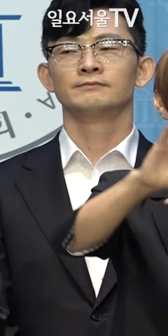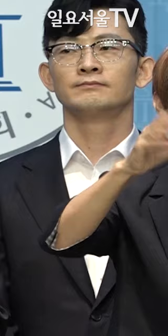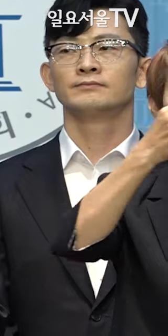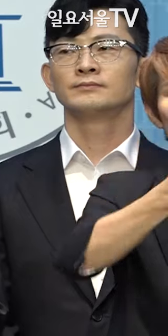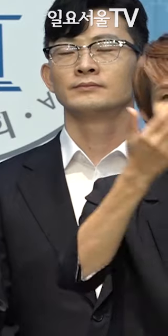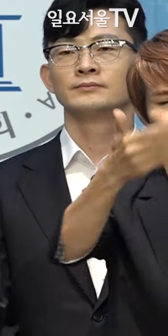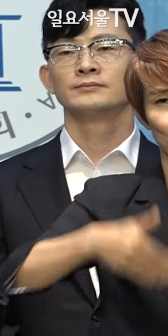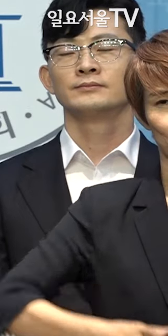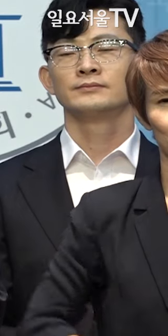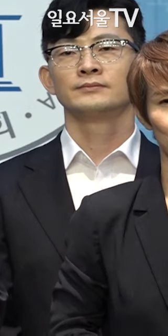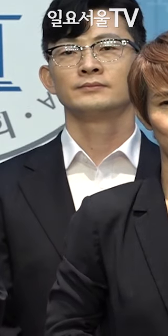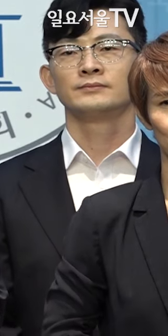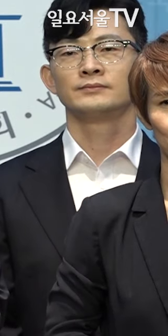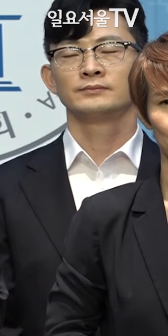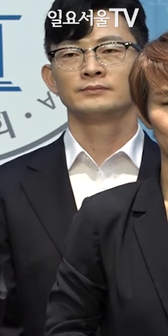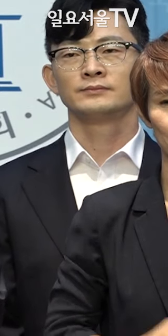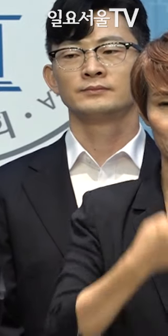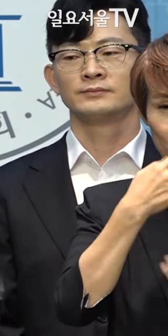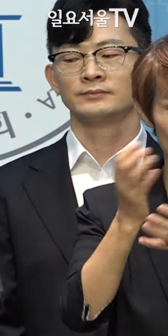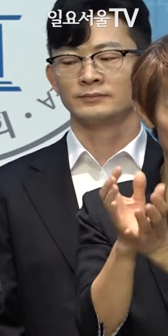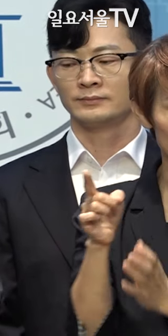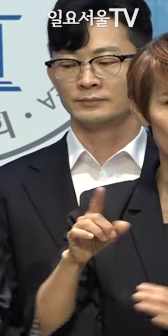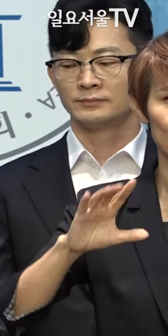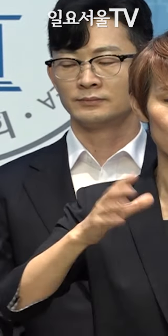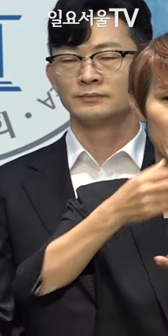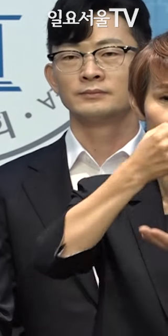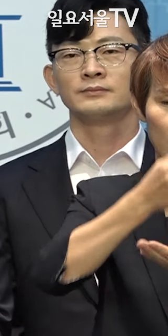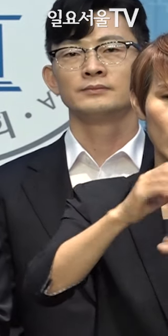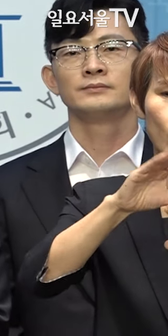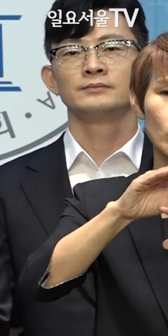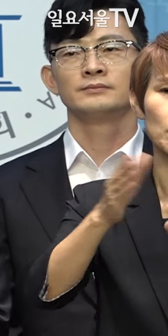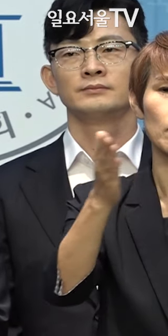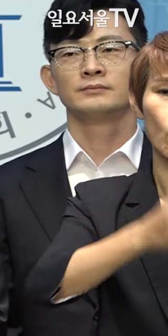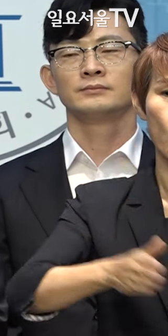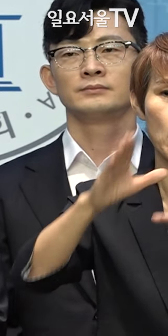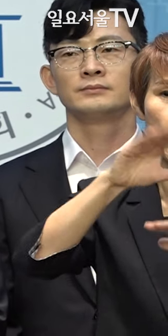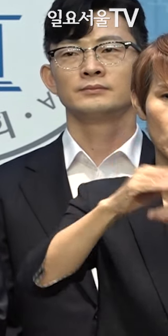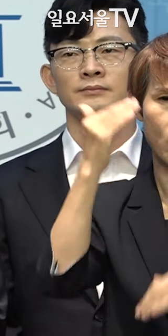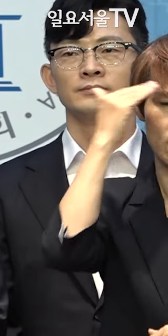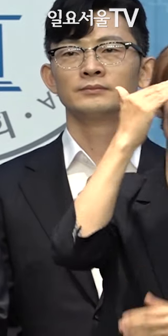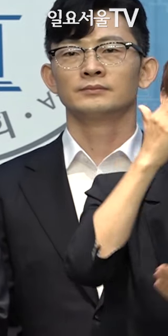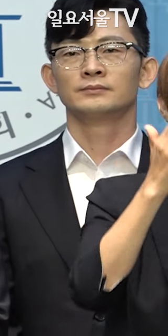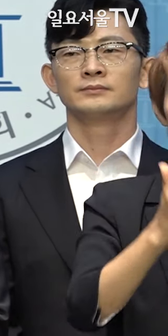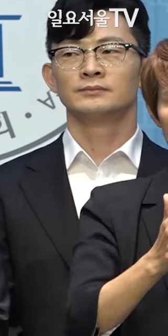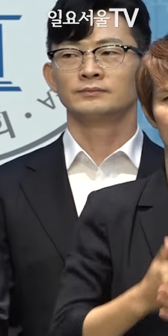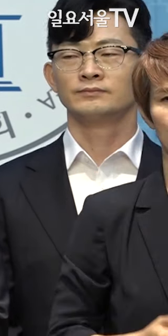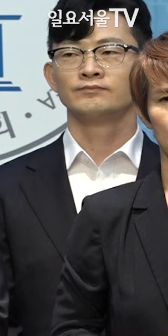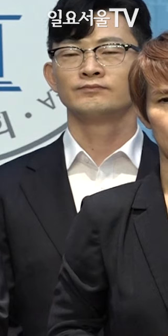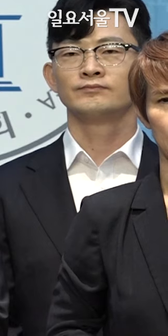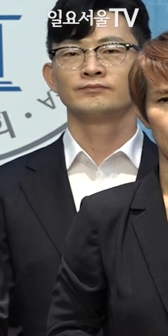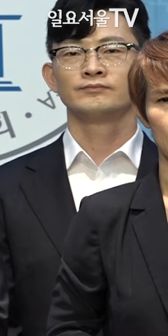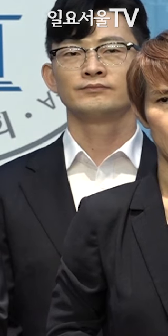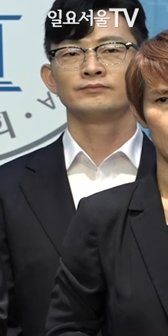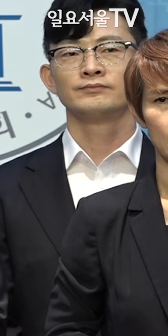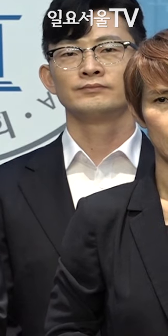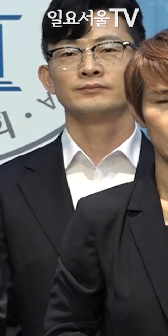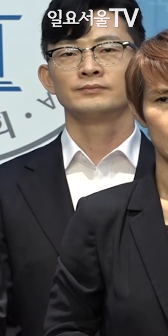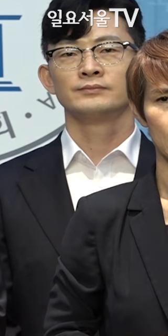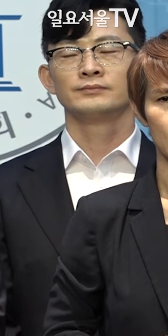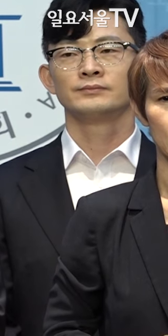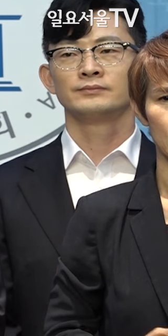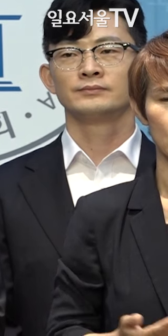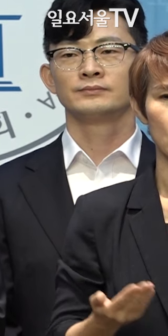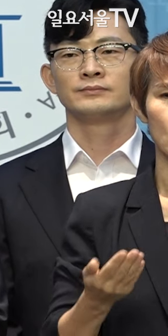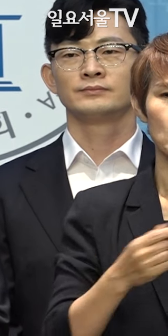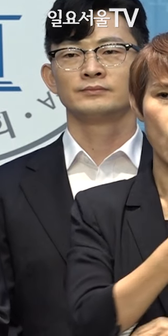합니다. 지금 민주당은 국민의 재산인 공영방송의 발목을 더 이상 잡지 말고 특정 민노총 언론